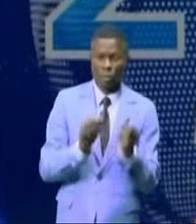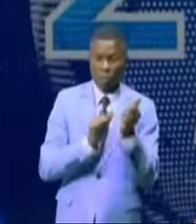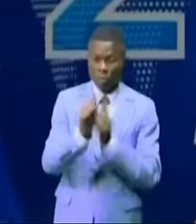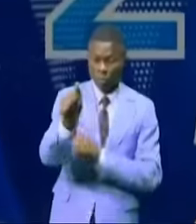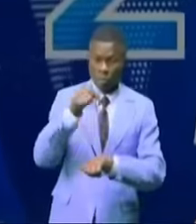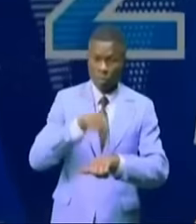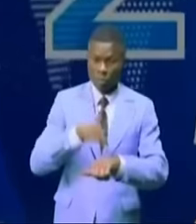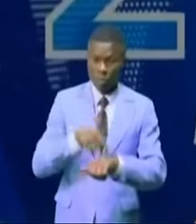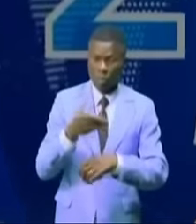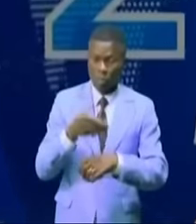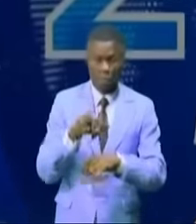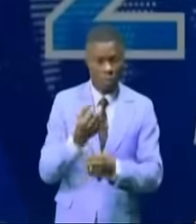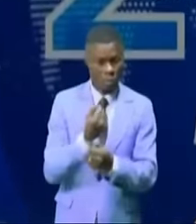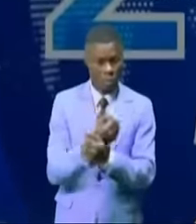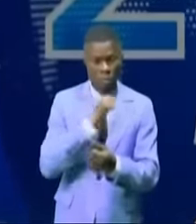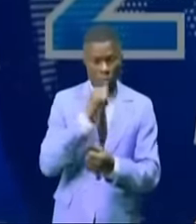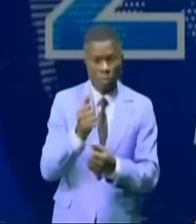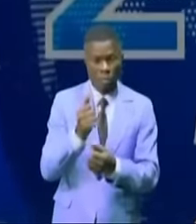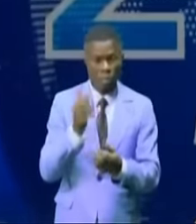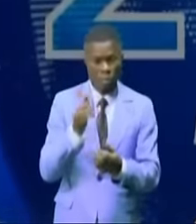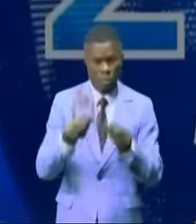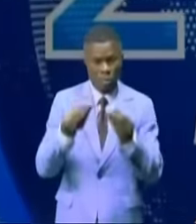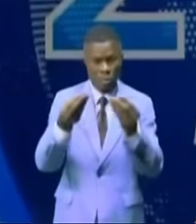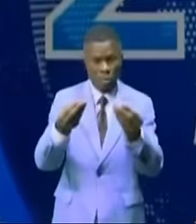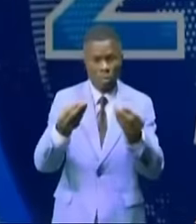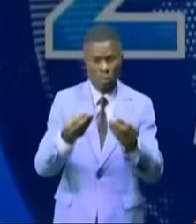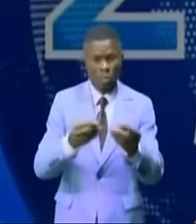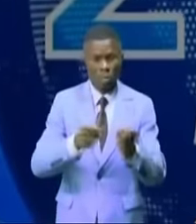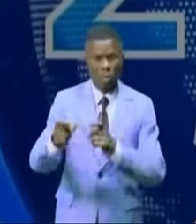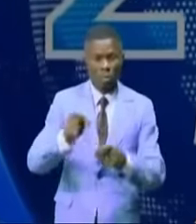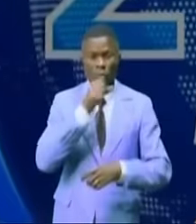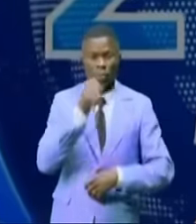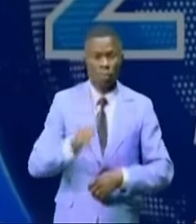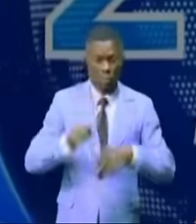délai fixé. Les titres devraient sous le régime